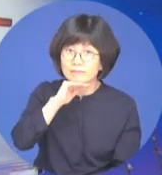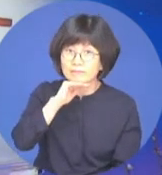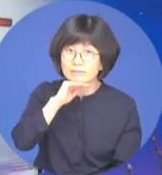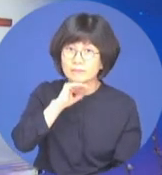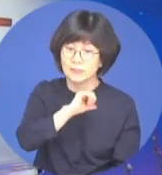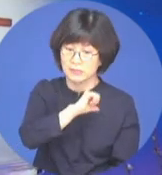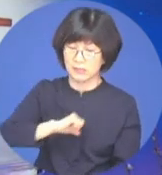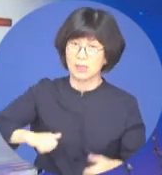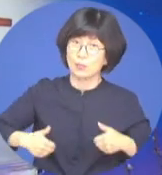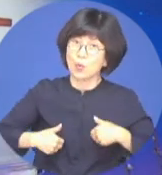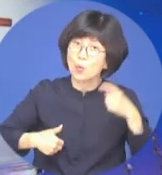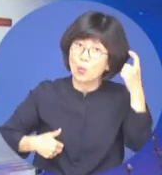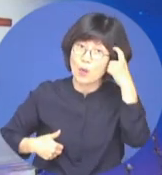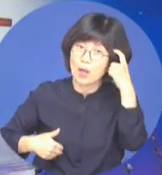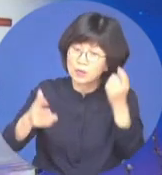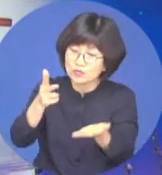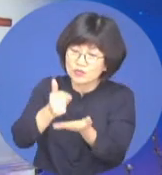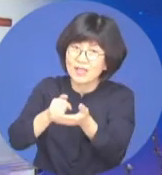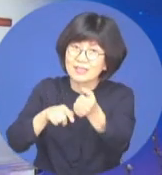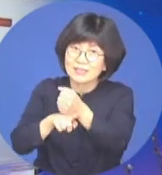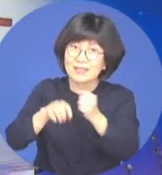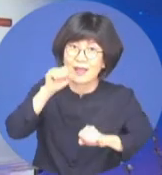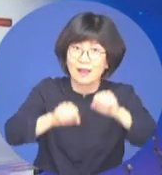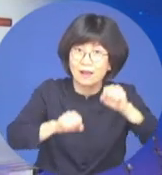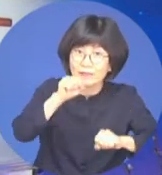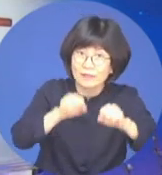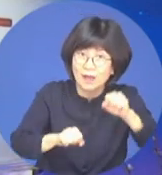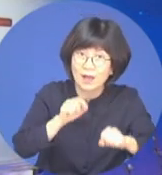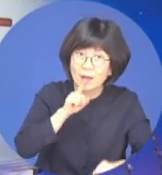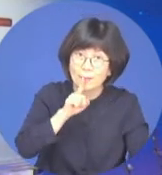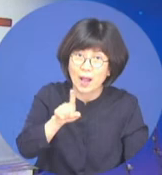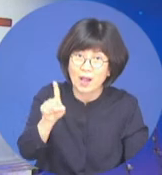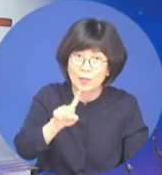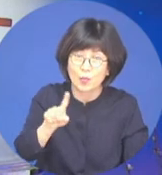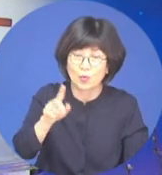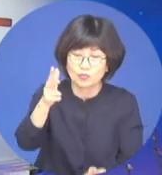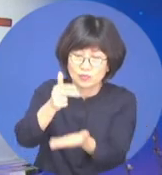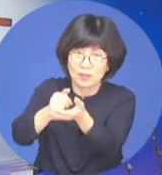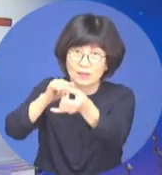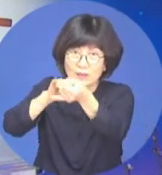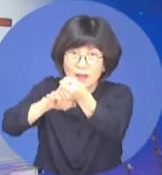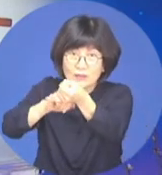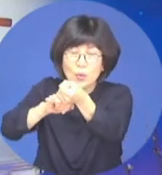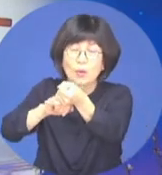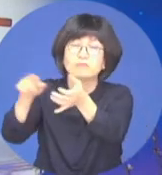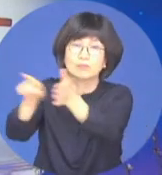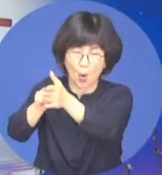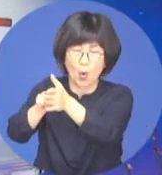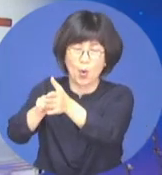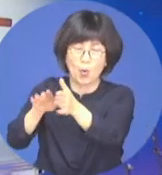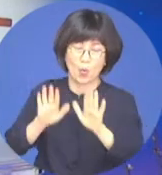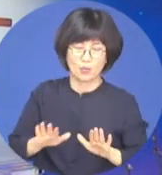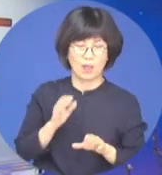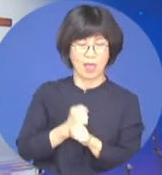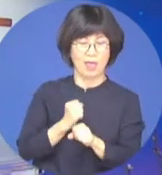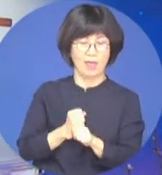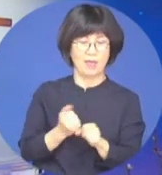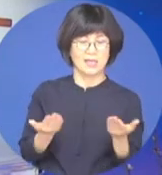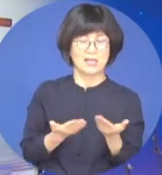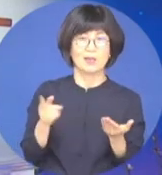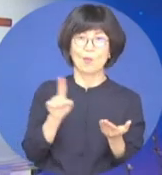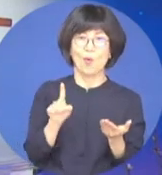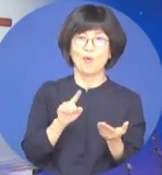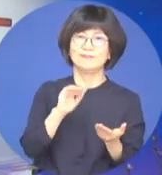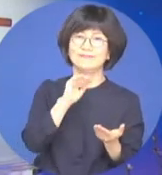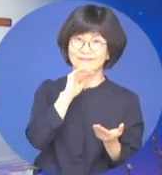우리가 주의 뜻을 행한 후에, 여기 주의 뜻을 행한다는 말은 주의 약속의 말씀을 믿고 오늘 우리가 해야 할 일을 하는 거예요. 그런 곳에